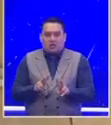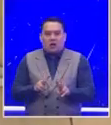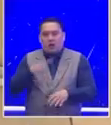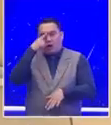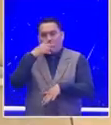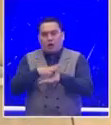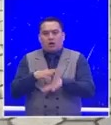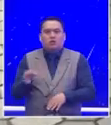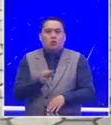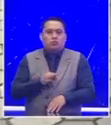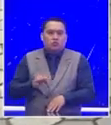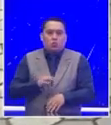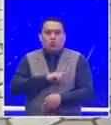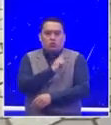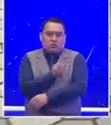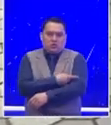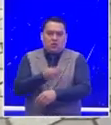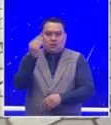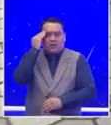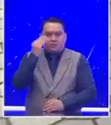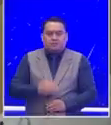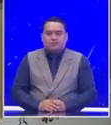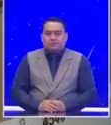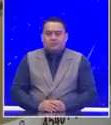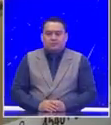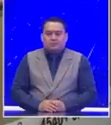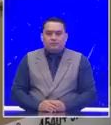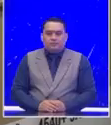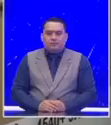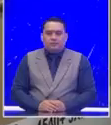как Алматинская область переходит на усиленный режим.